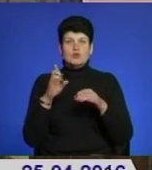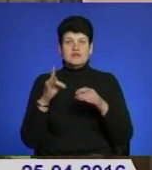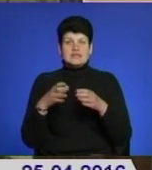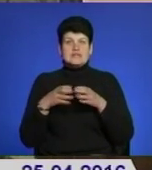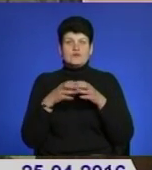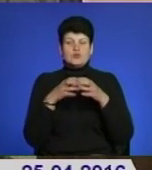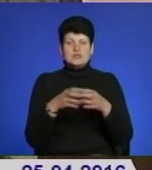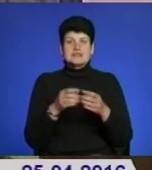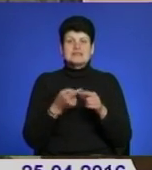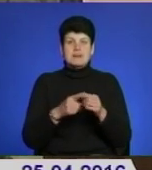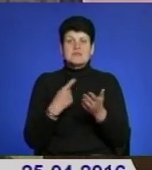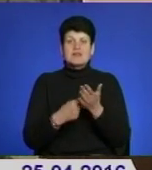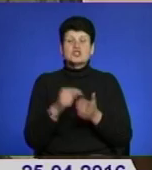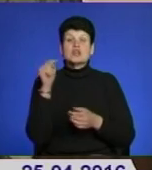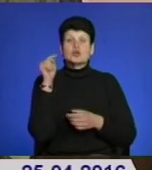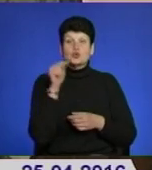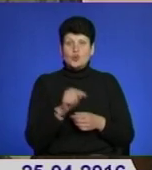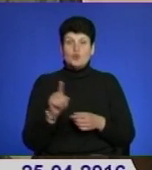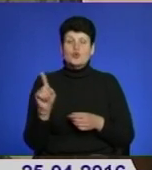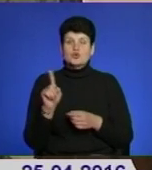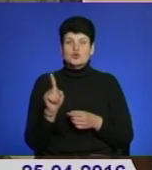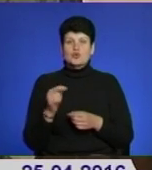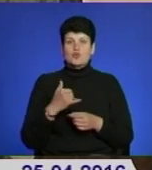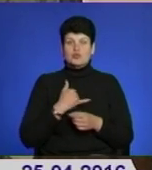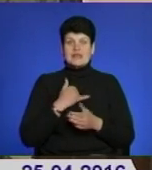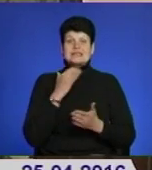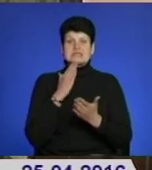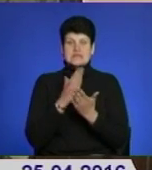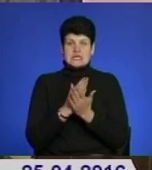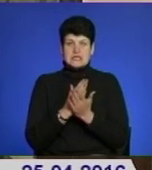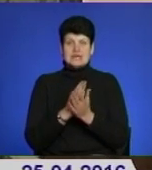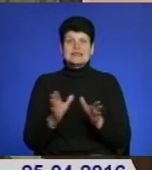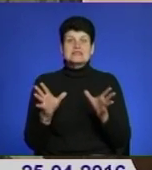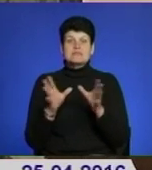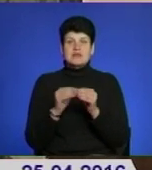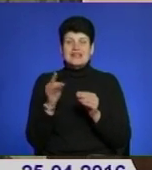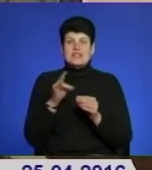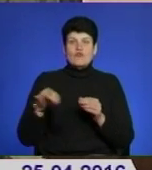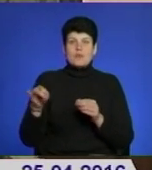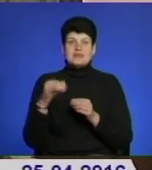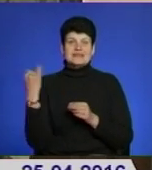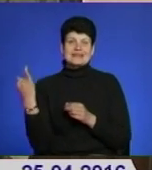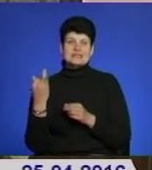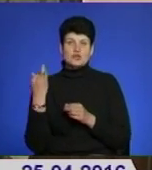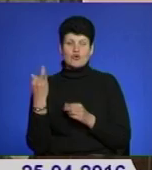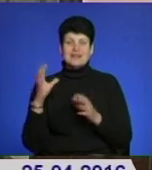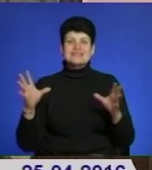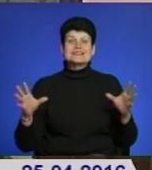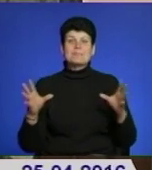автобронедивізіону – чергове підтвердження того, що в нас є спільна європейська історія,